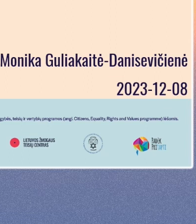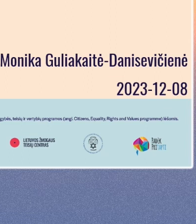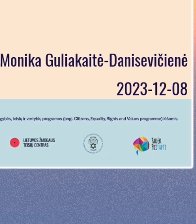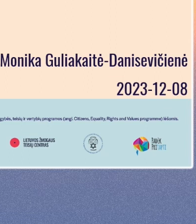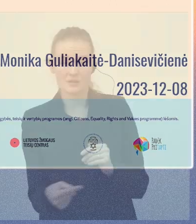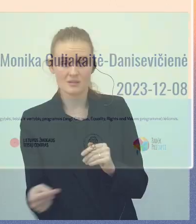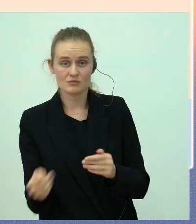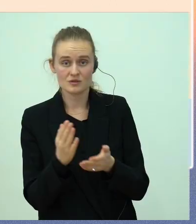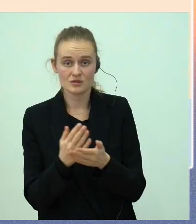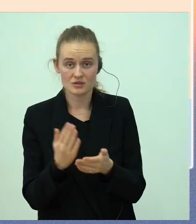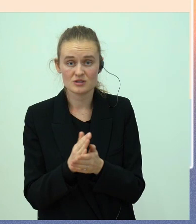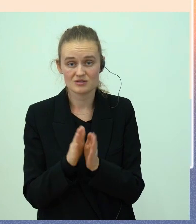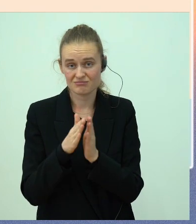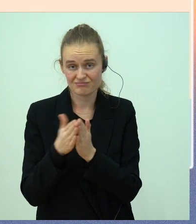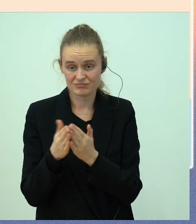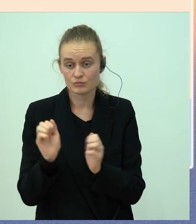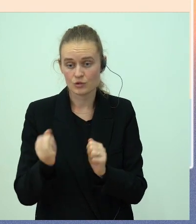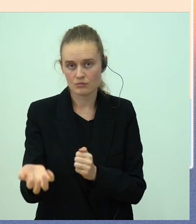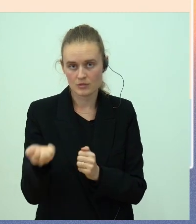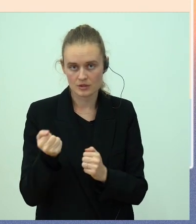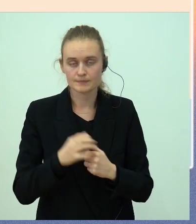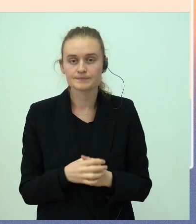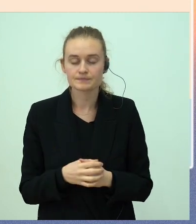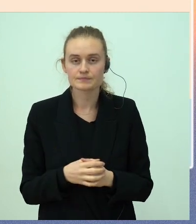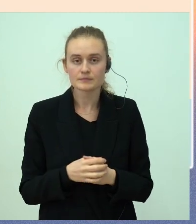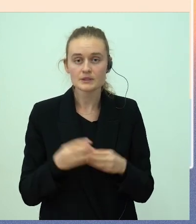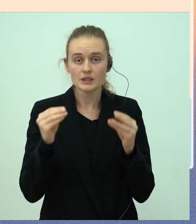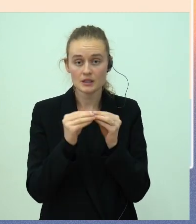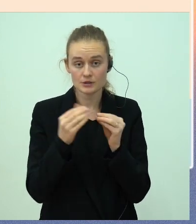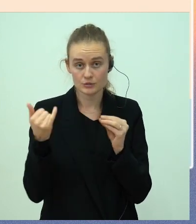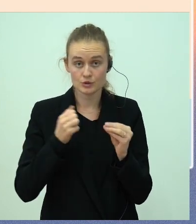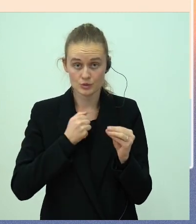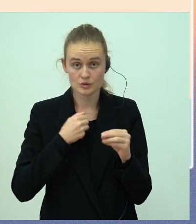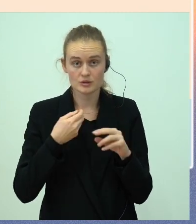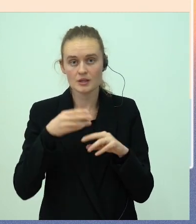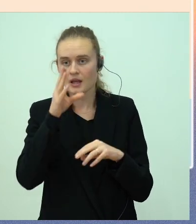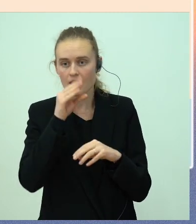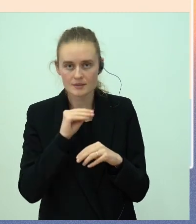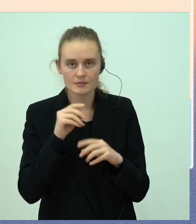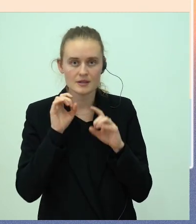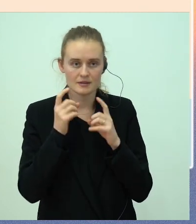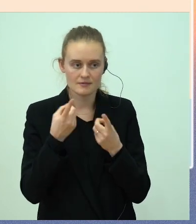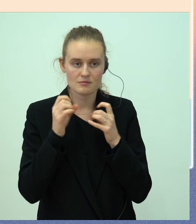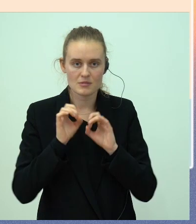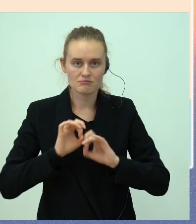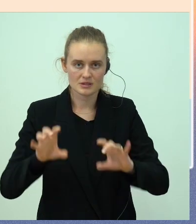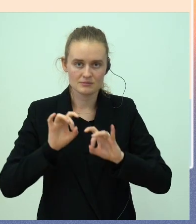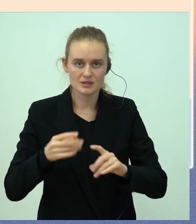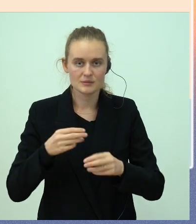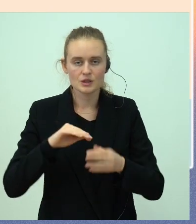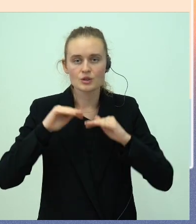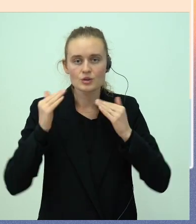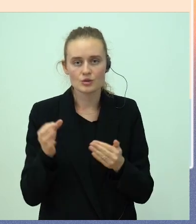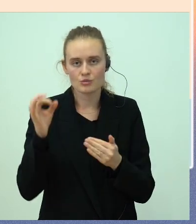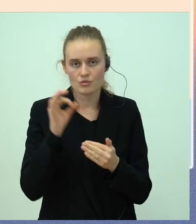tikrai dar liko leidinių. Tai turime 10 minučių ir aišku visko nespėsime pasidalinti, bet tiesiog trumpa tokia įžvalga